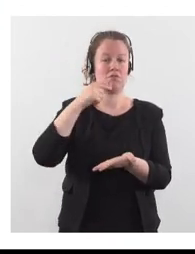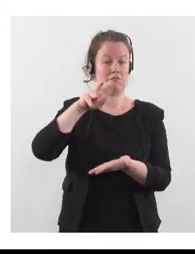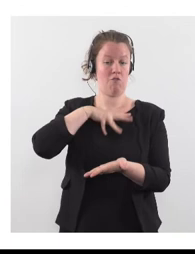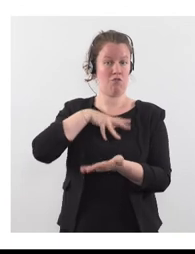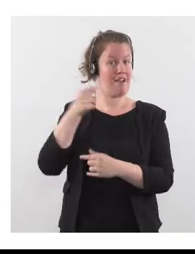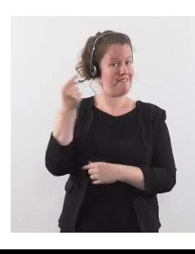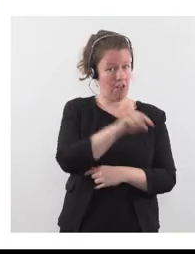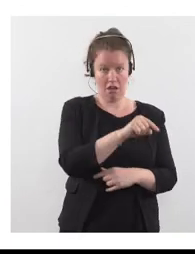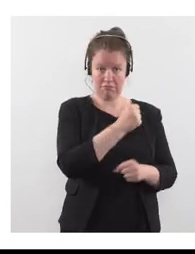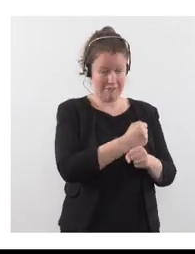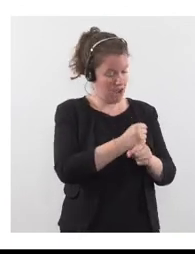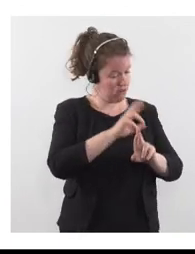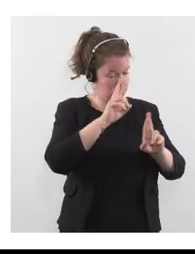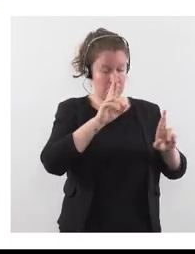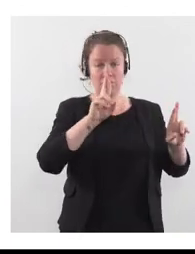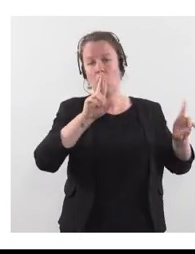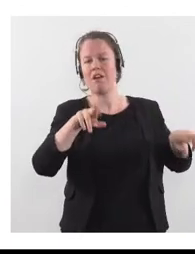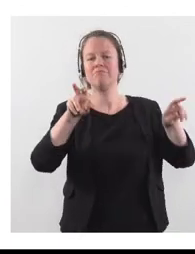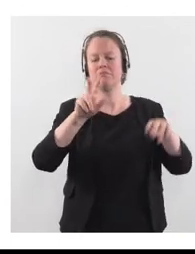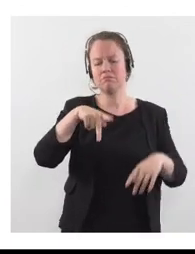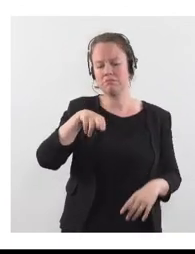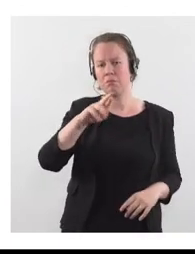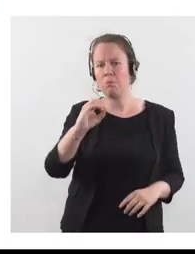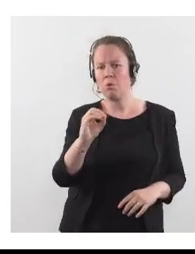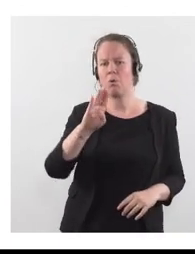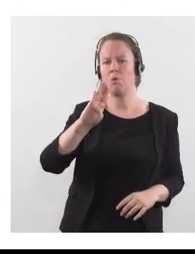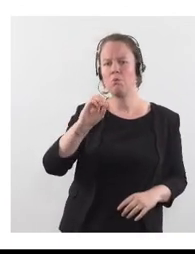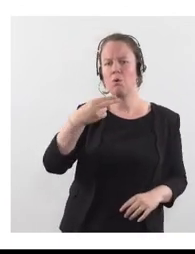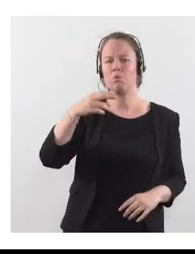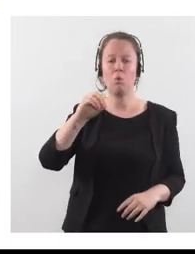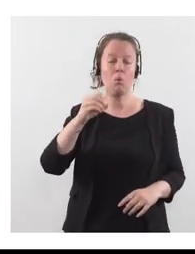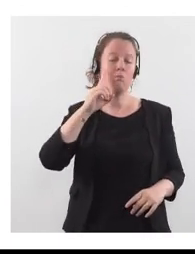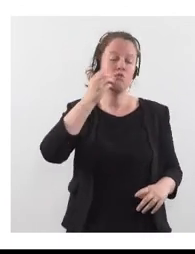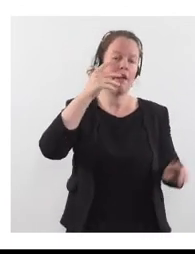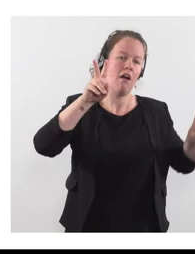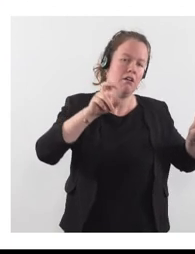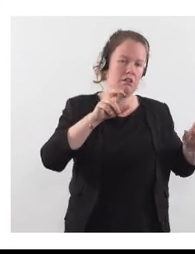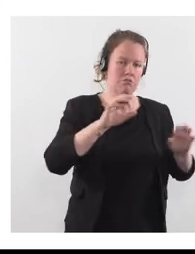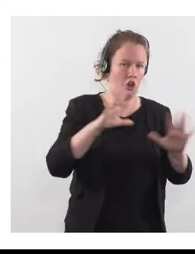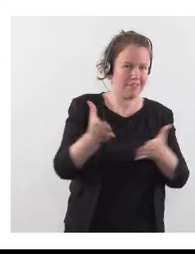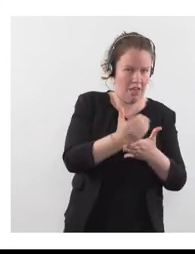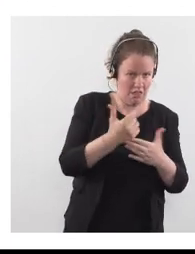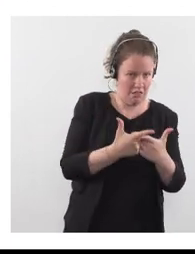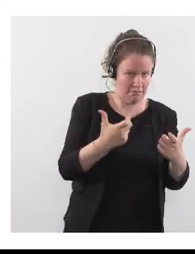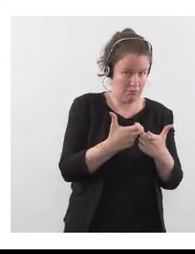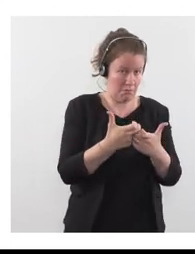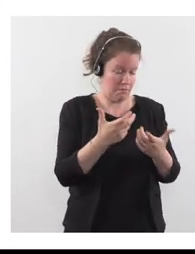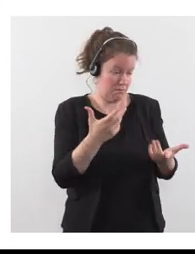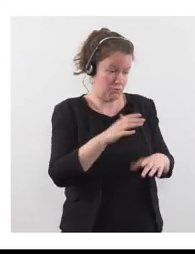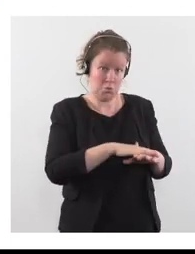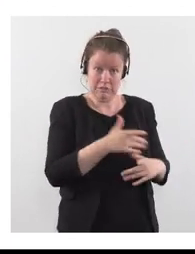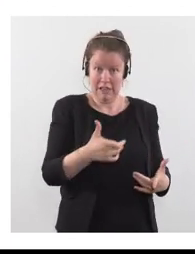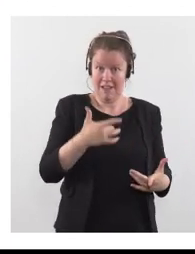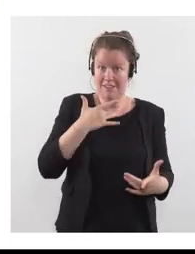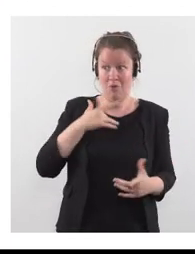dossiers européens. Je pense que c'est une des possibilités. Il y en a d'autres, mais très clairement,